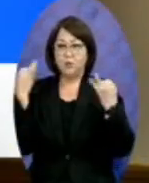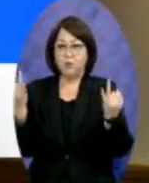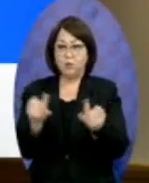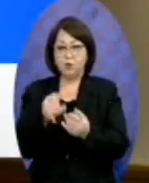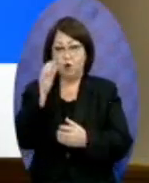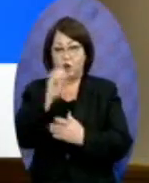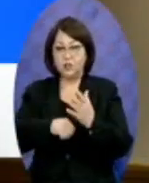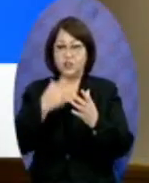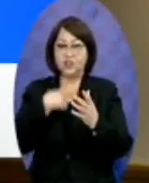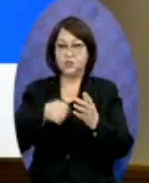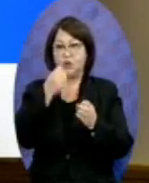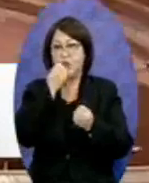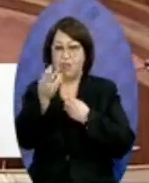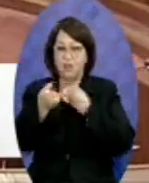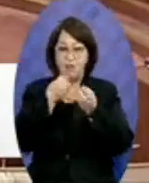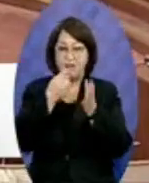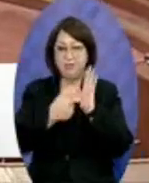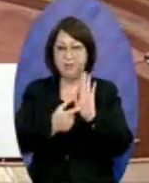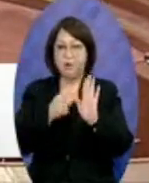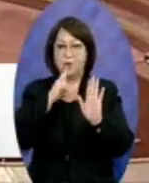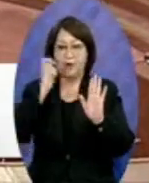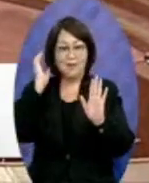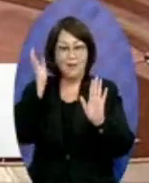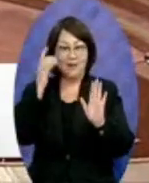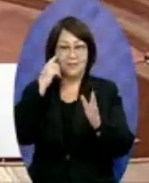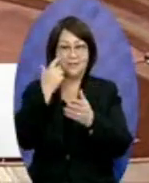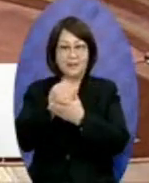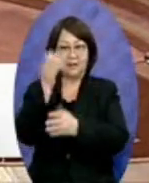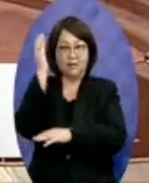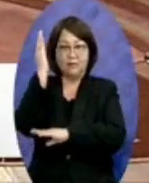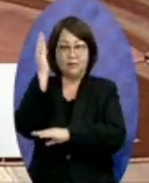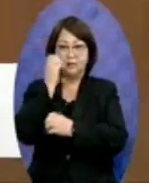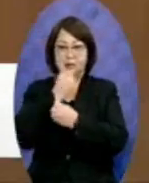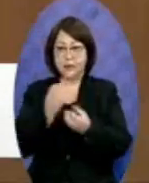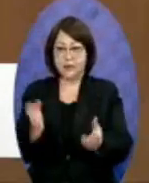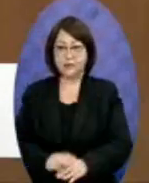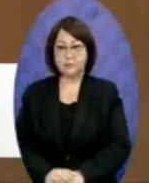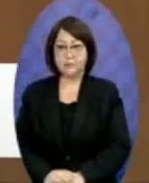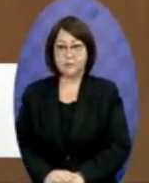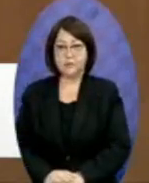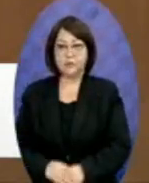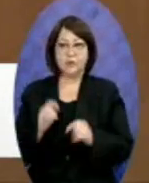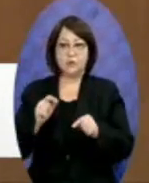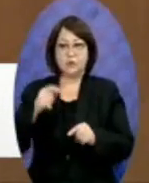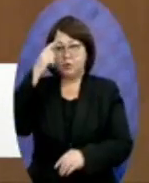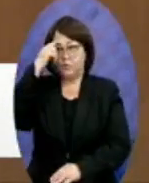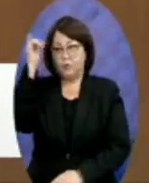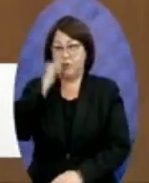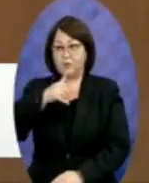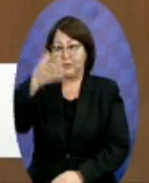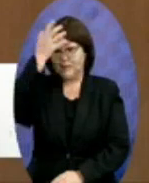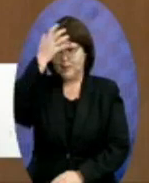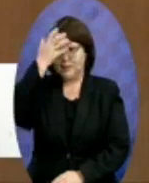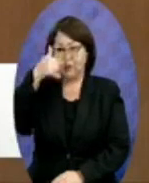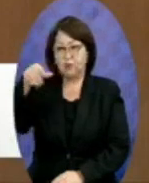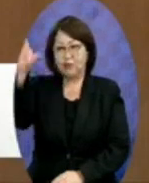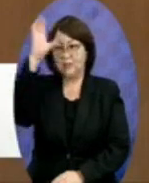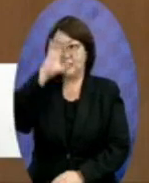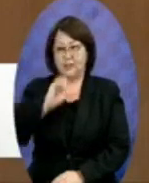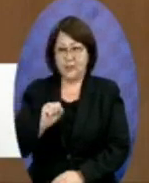гишүүд илэрхийлж байсан юм. Ингээд тэд үг хэлж гормийн санал гаргалаа. Өнөөдөр Монгол улсын засгийн газарт ерөнхий